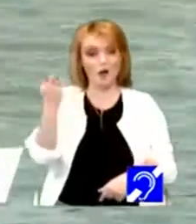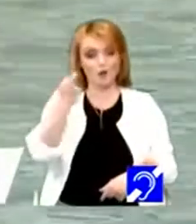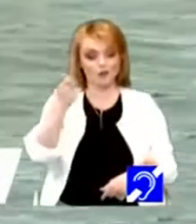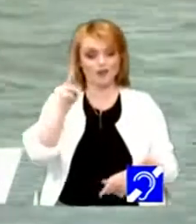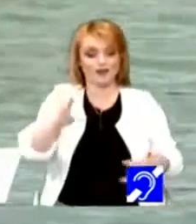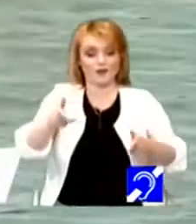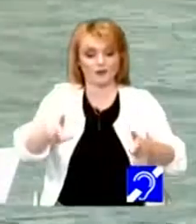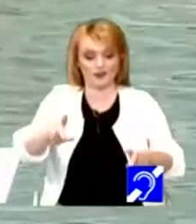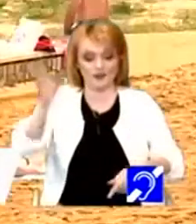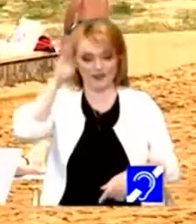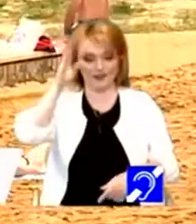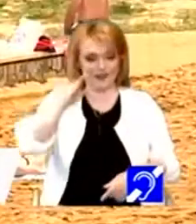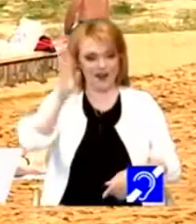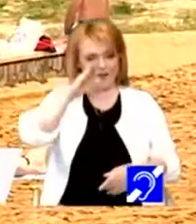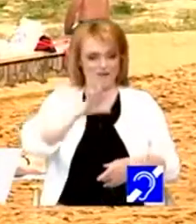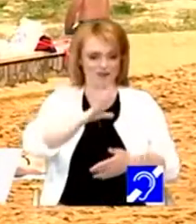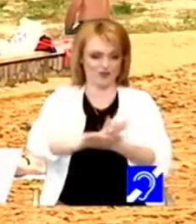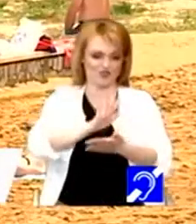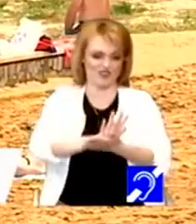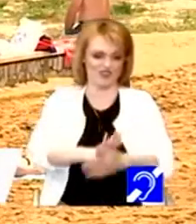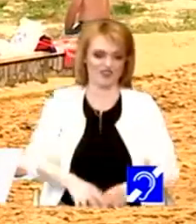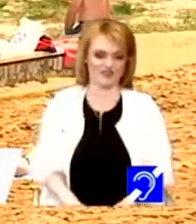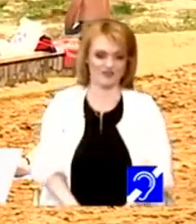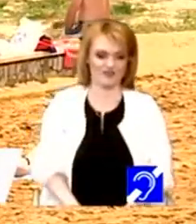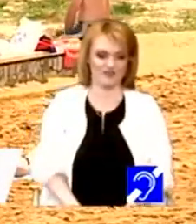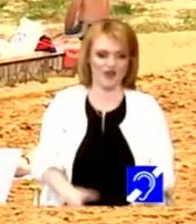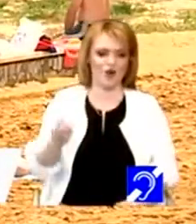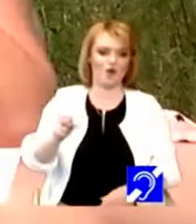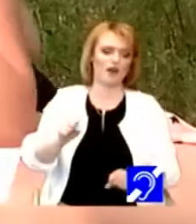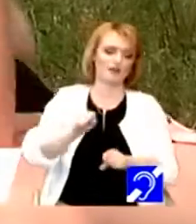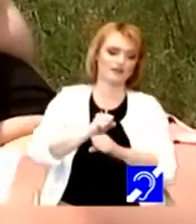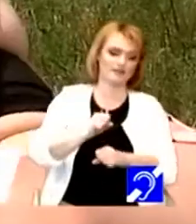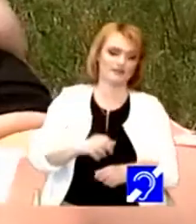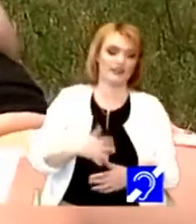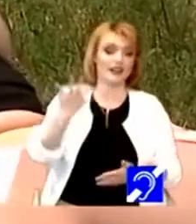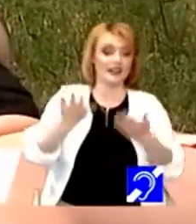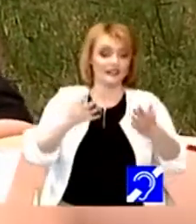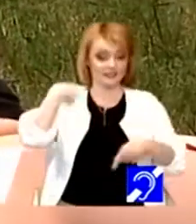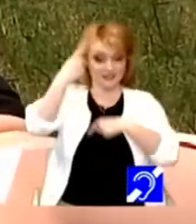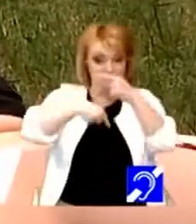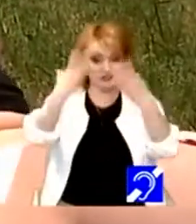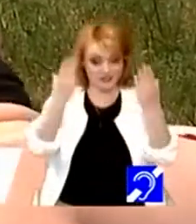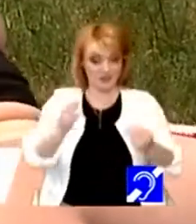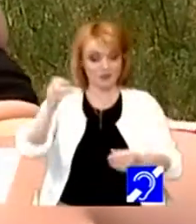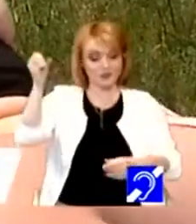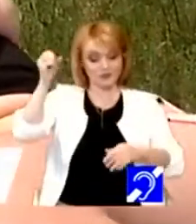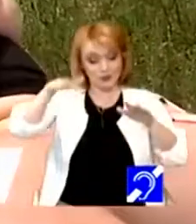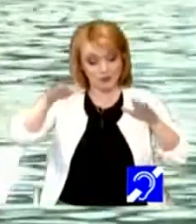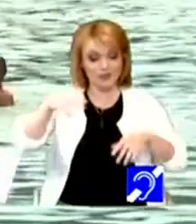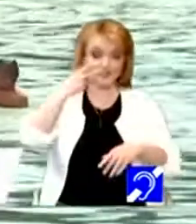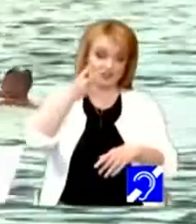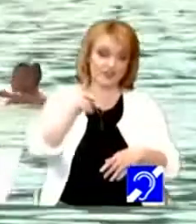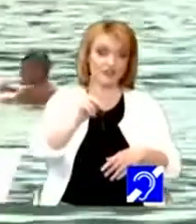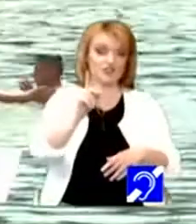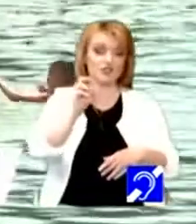au intrat în apă, care era murdară. Azi ne brăzăm o leacă de soare, dacă se așteaptă ploi zilele viitoare, de mai evident ce mai facem.